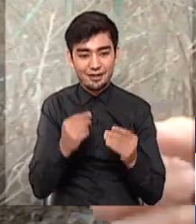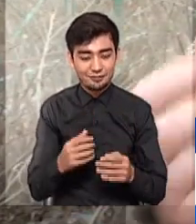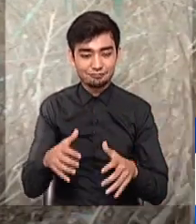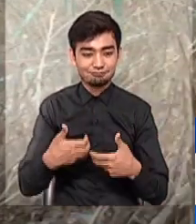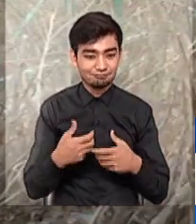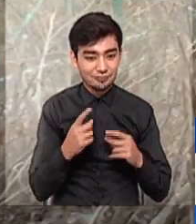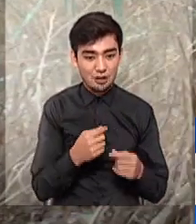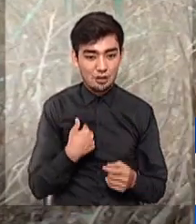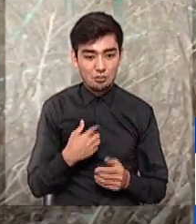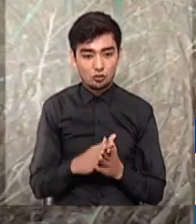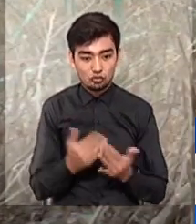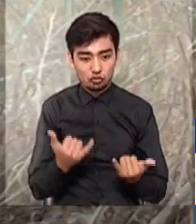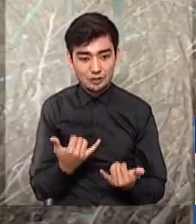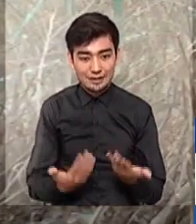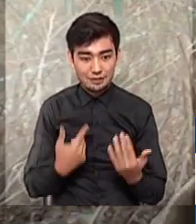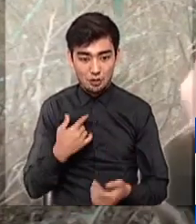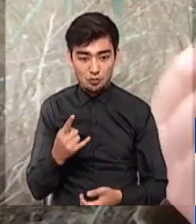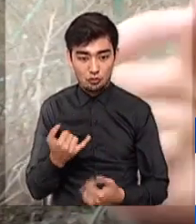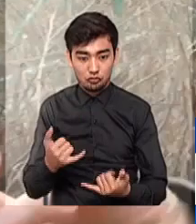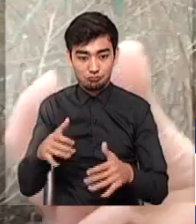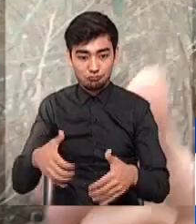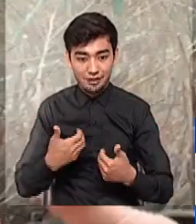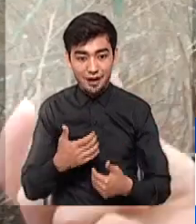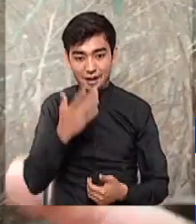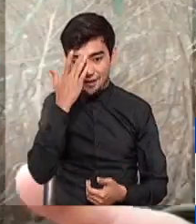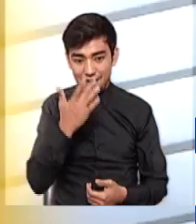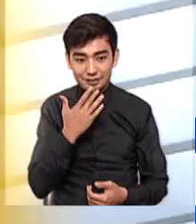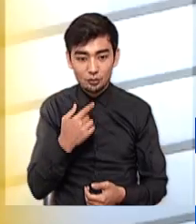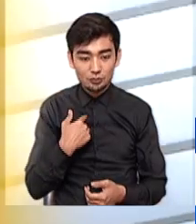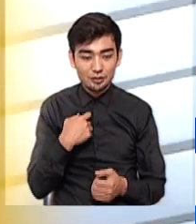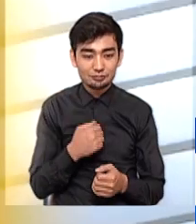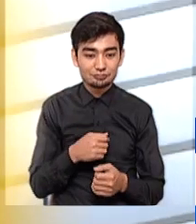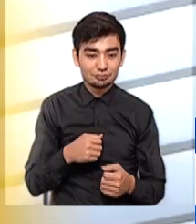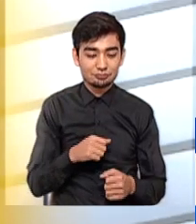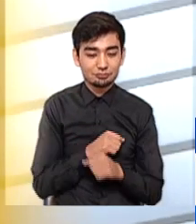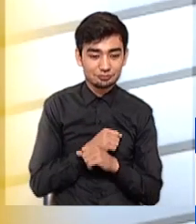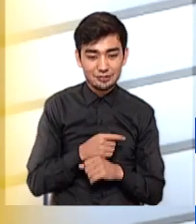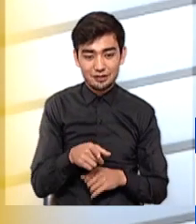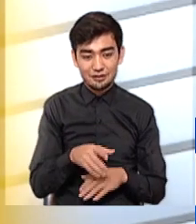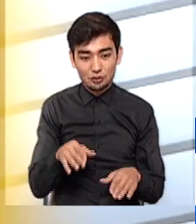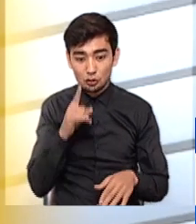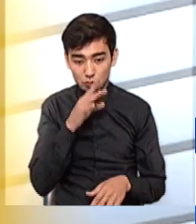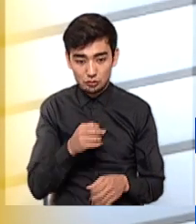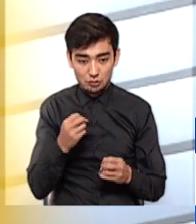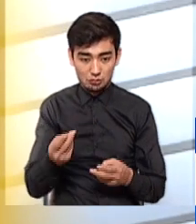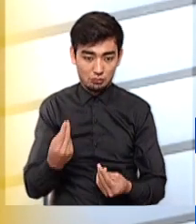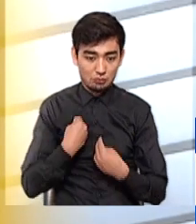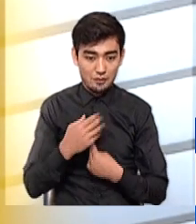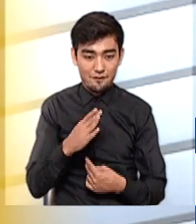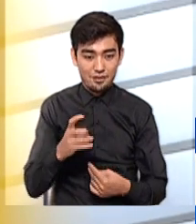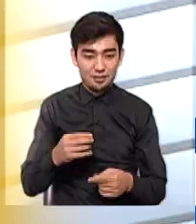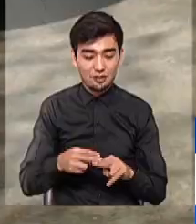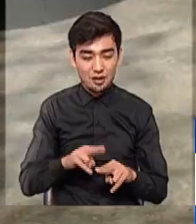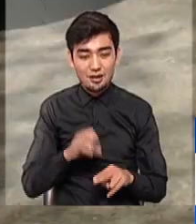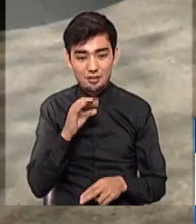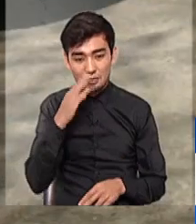сейчас я прошу говорю если я заберу детей получается летнего периода у меня не будет по словам представителей детского сада Они ранее уведомили